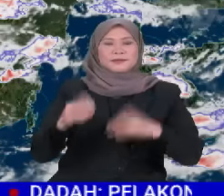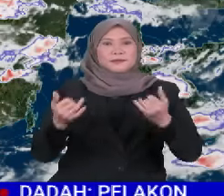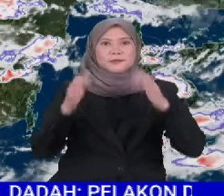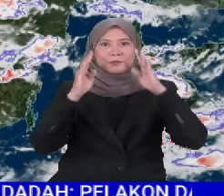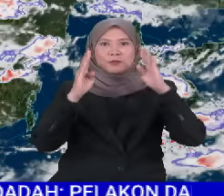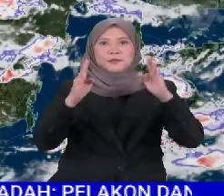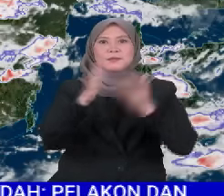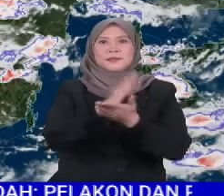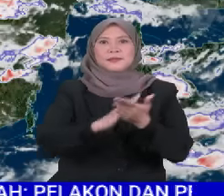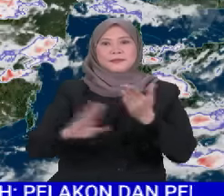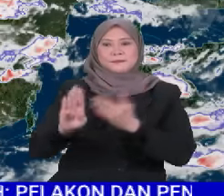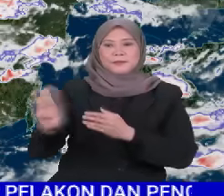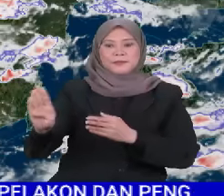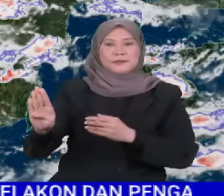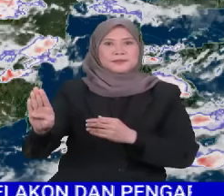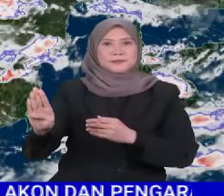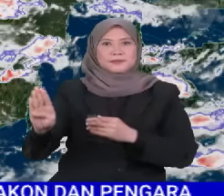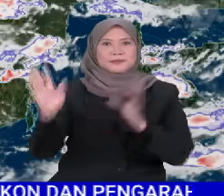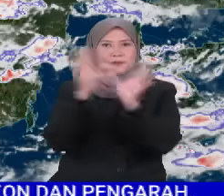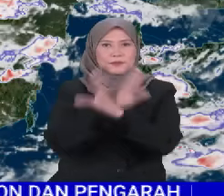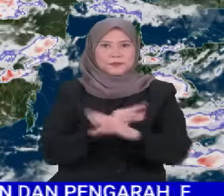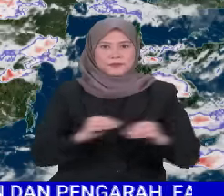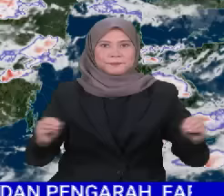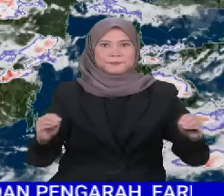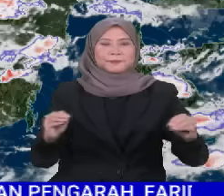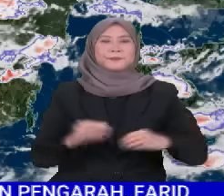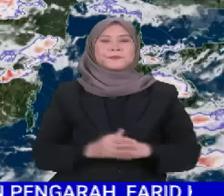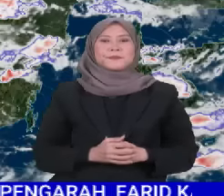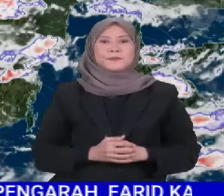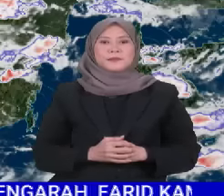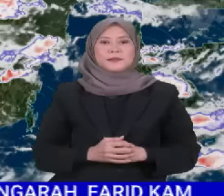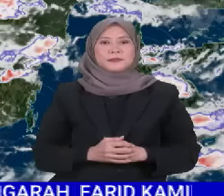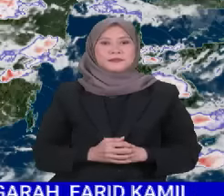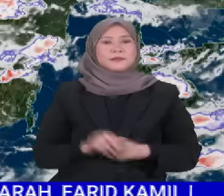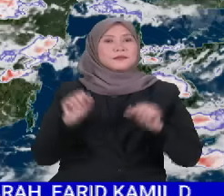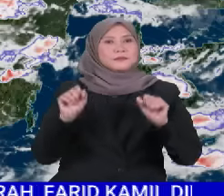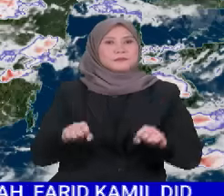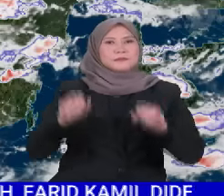tertumpuh di bagian barat negeri sarawa yang manis